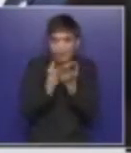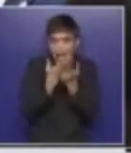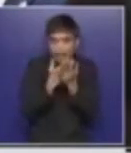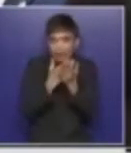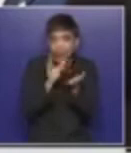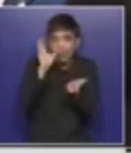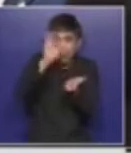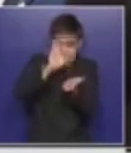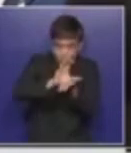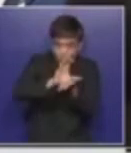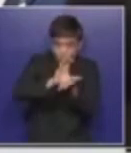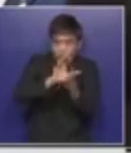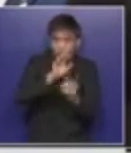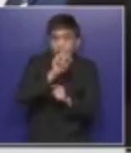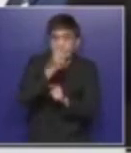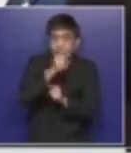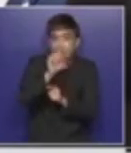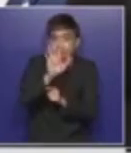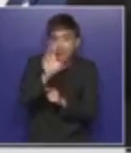ถ้าท่านเนี่ยตัดรบที่ตั้งไว้ 15